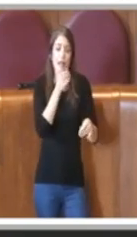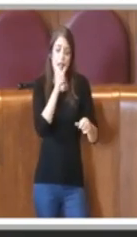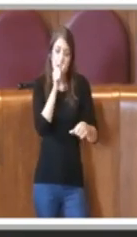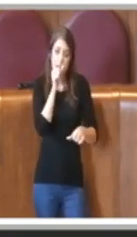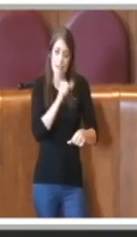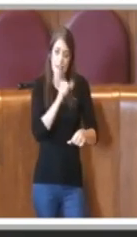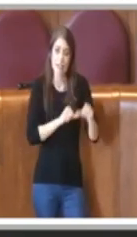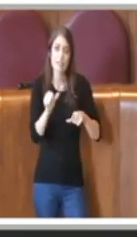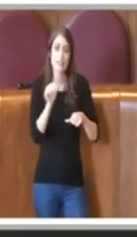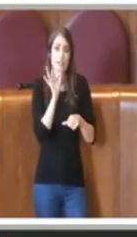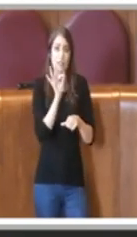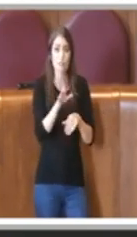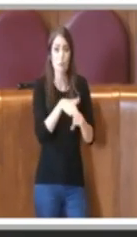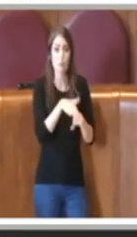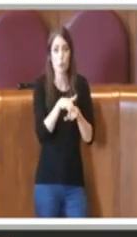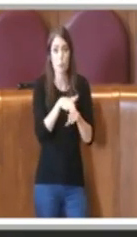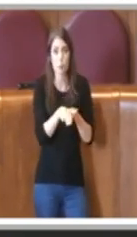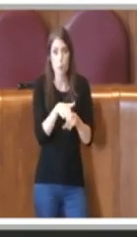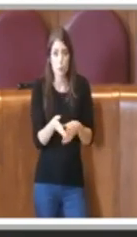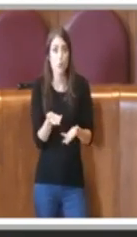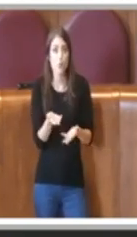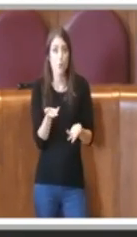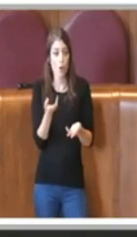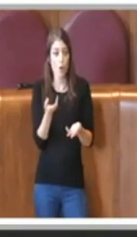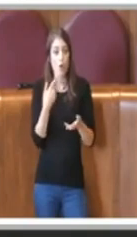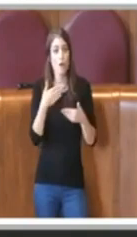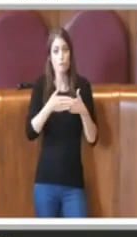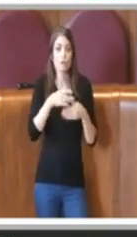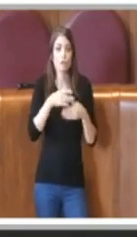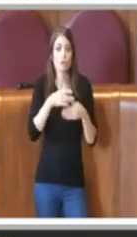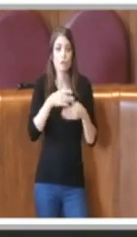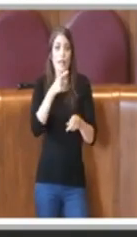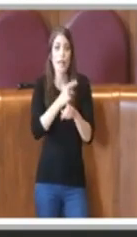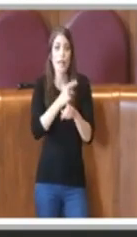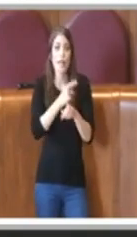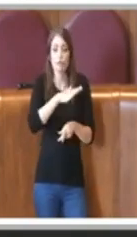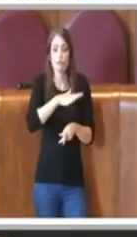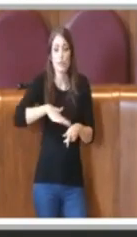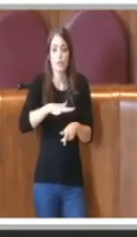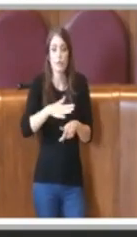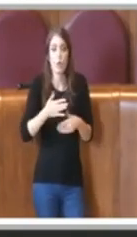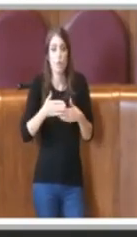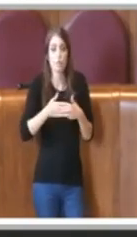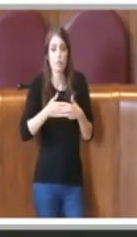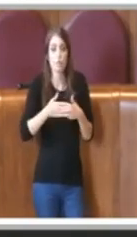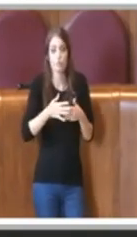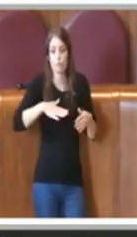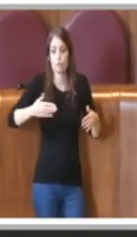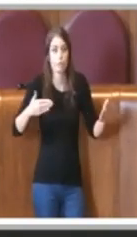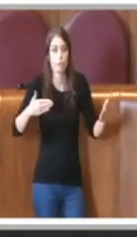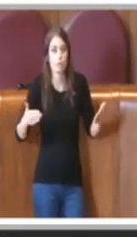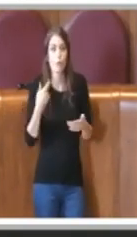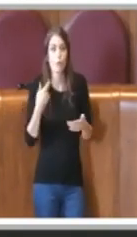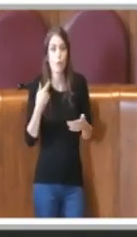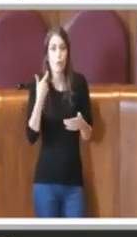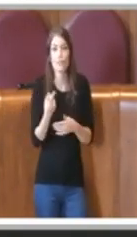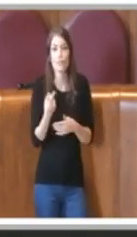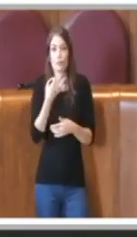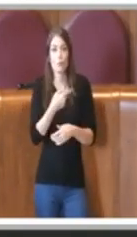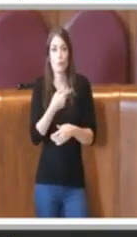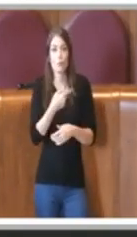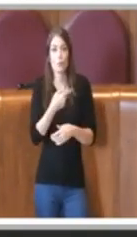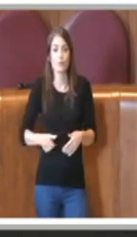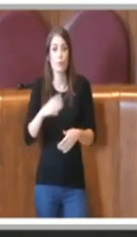più affini, diciamo, e più vicine alle esigenze attuali, perché come diceva anche il consigliere Bugarini che mi